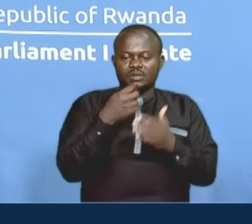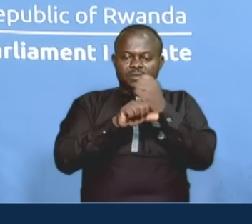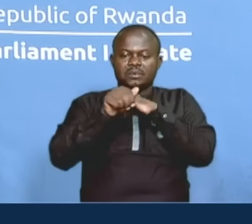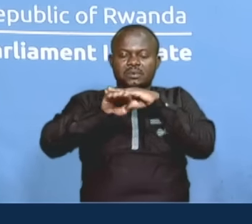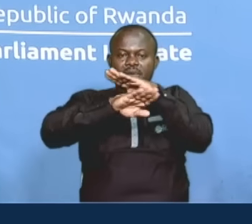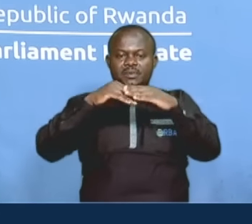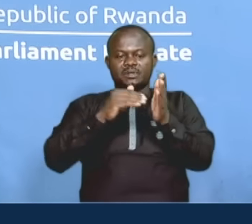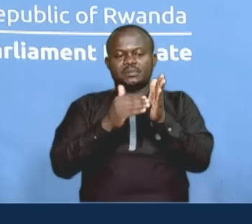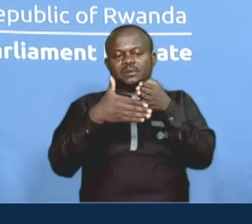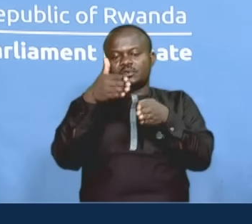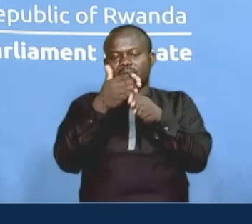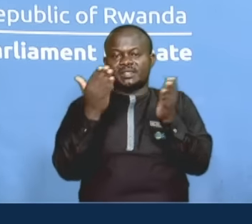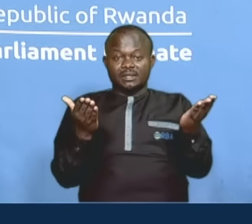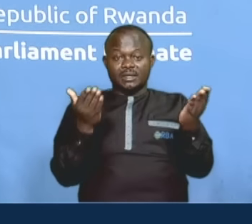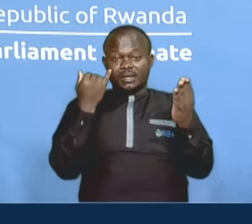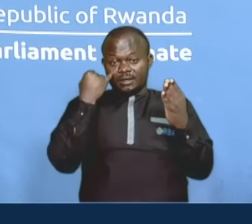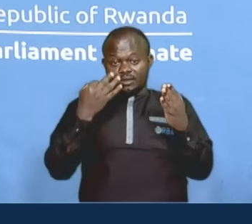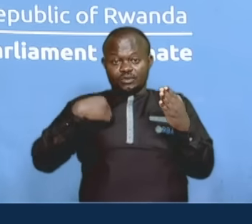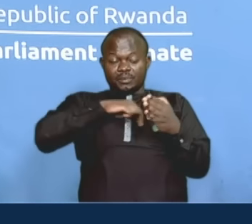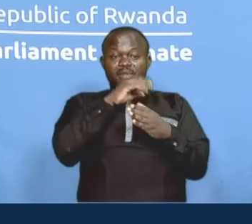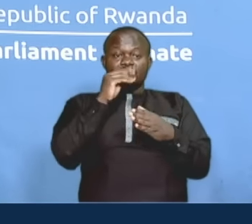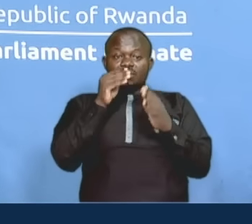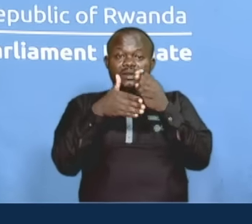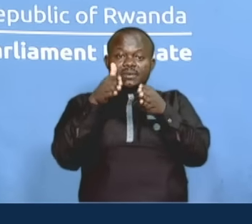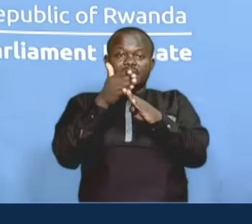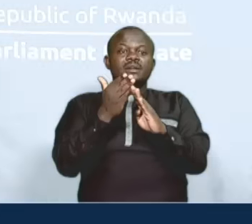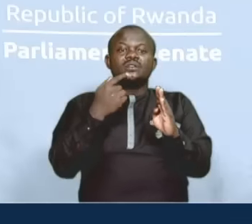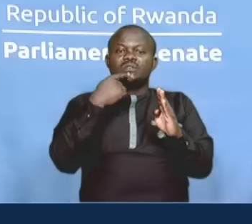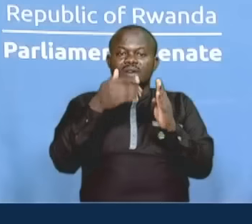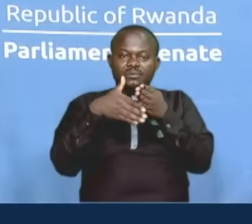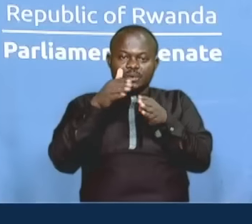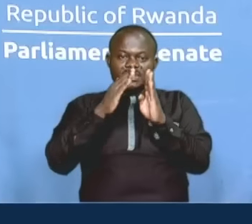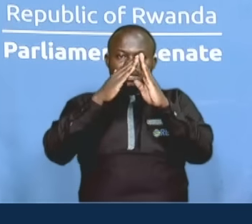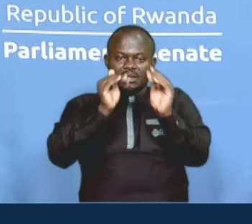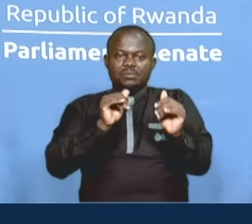n'imiturire iyo tuvuga imiturire tuba tuvuga imyubakire